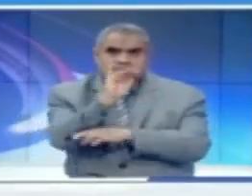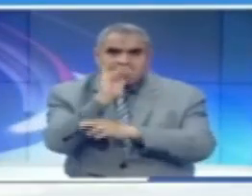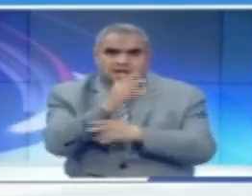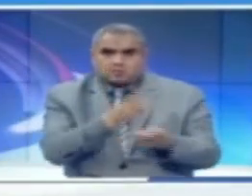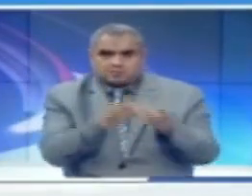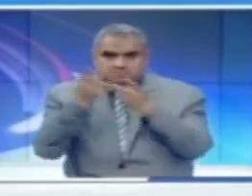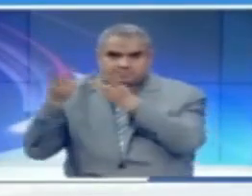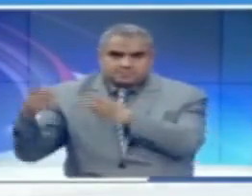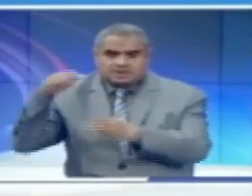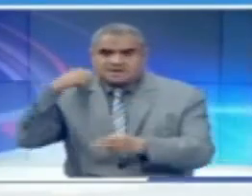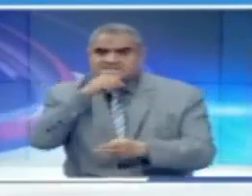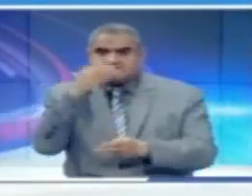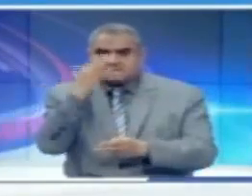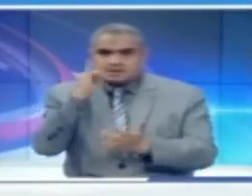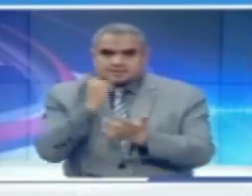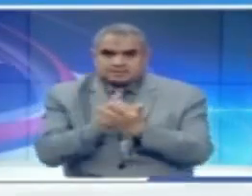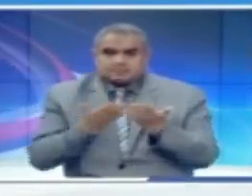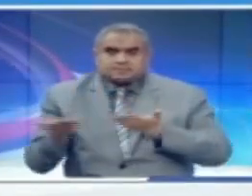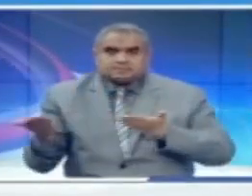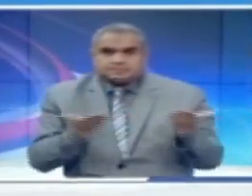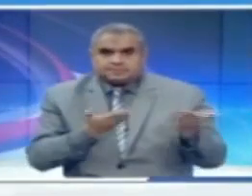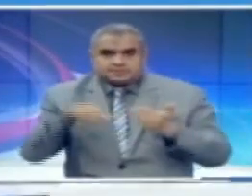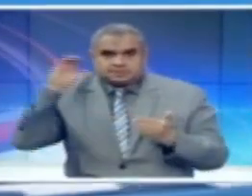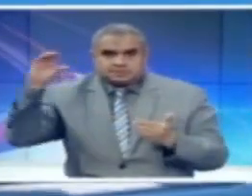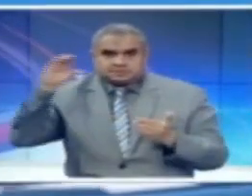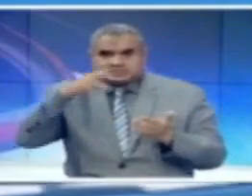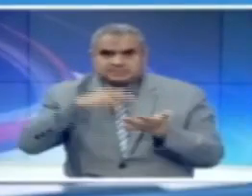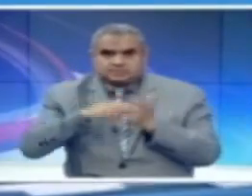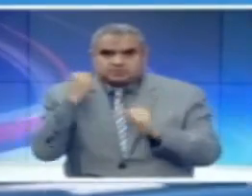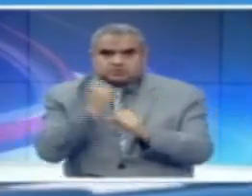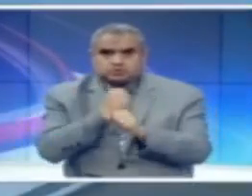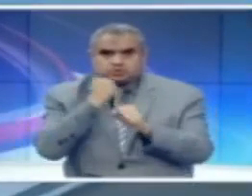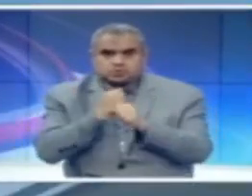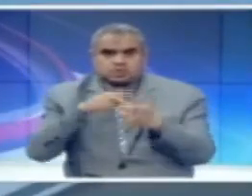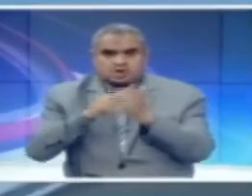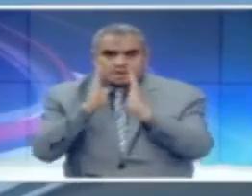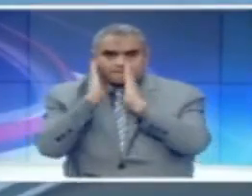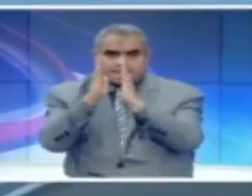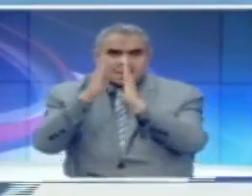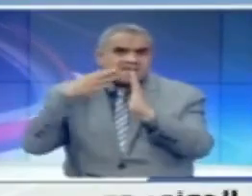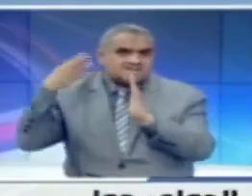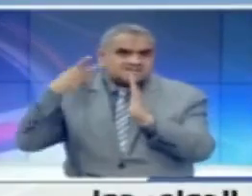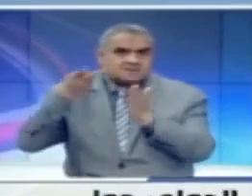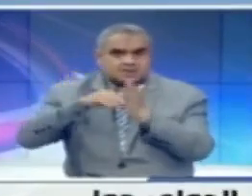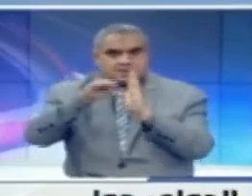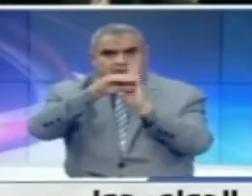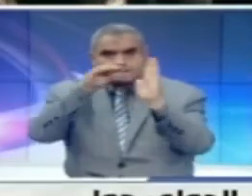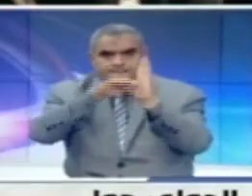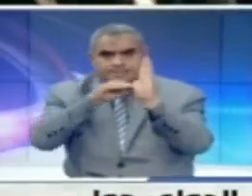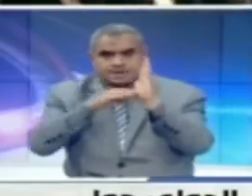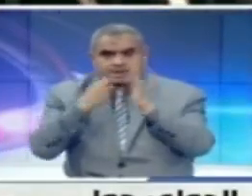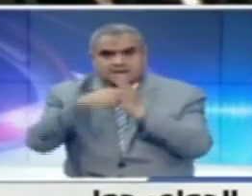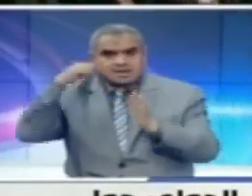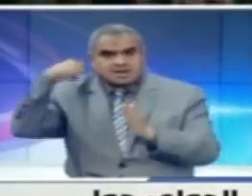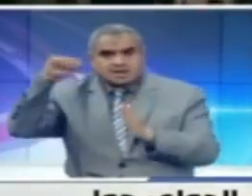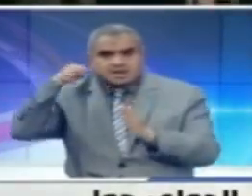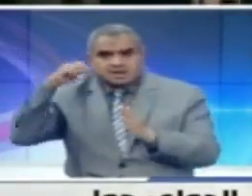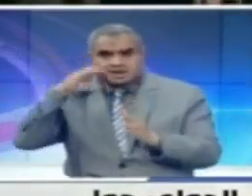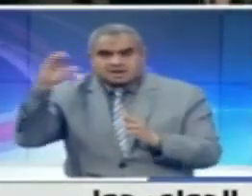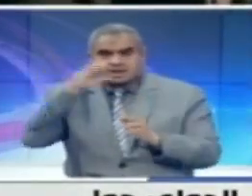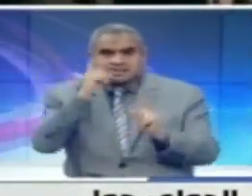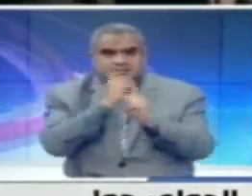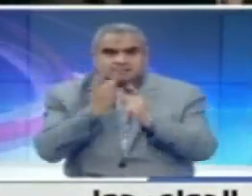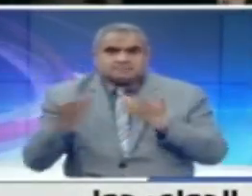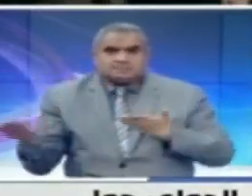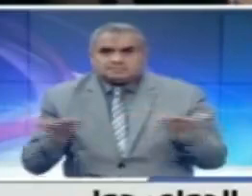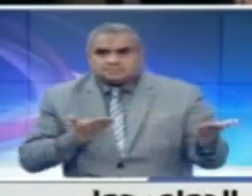الرئيس الفرنسي إيمانويل ماكرون. يتناول الرئيس السيسي جهود مصر في ملف ليبي، كما تضمن برنامج زيارة الرئيس عقد مباحثات